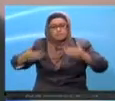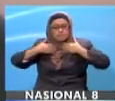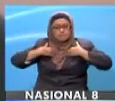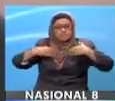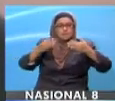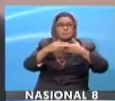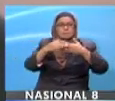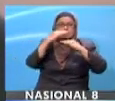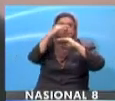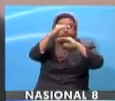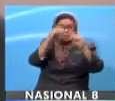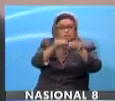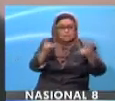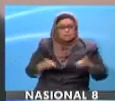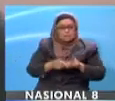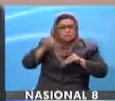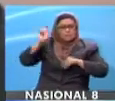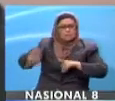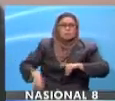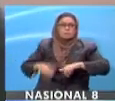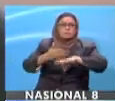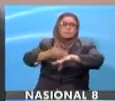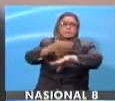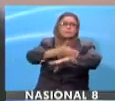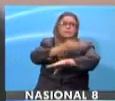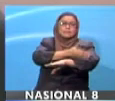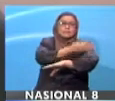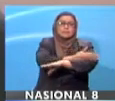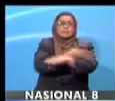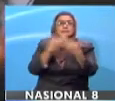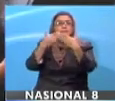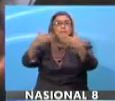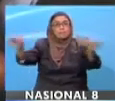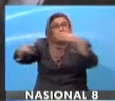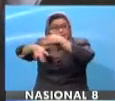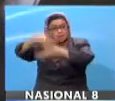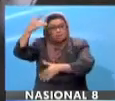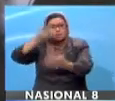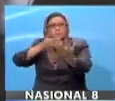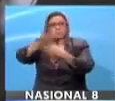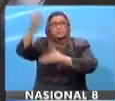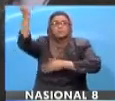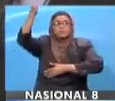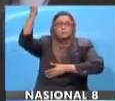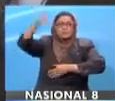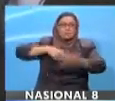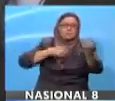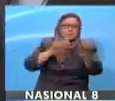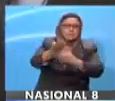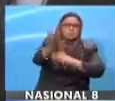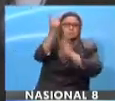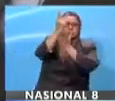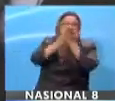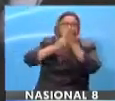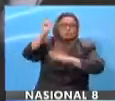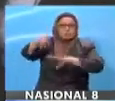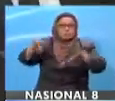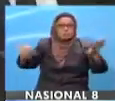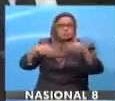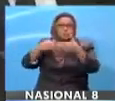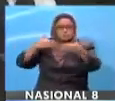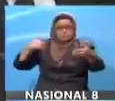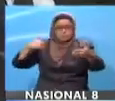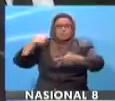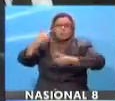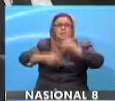be improved. Pendedahan awal menerusi seminar dan kursus akan diadakan sebelum liga dimulakan. Usaha